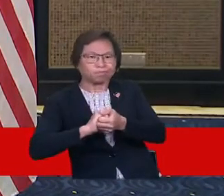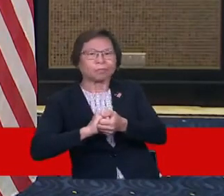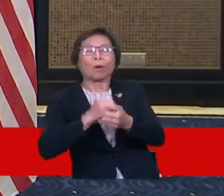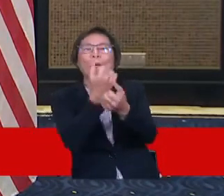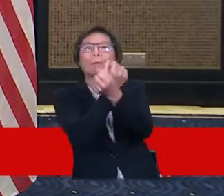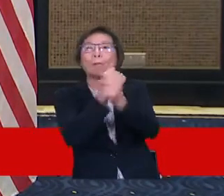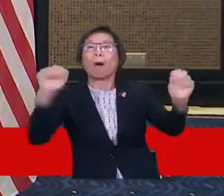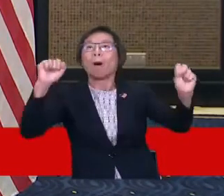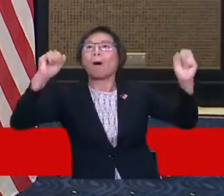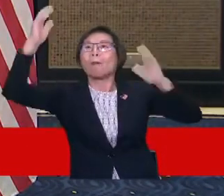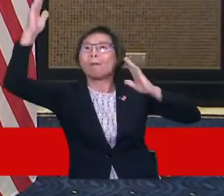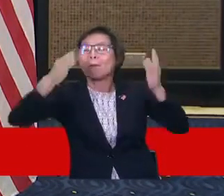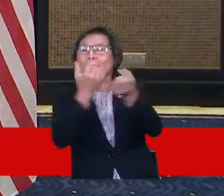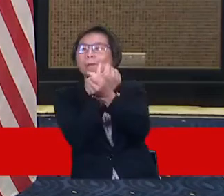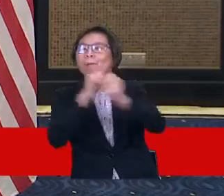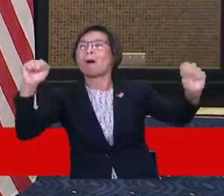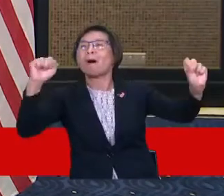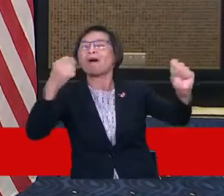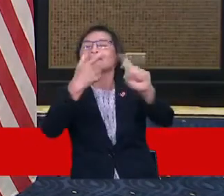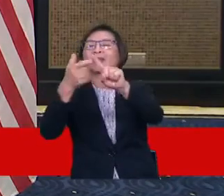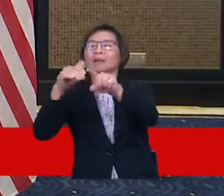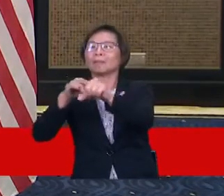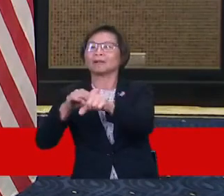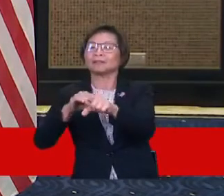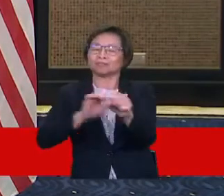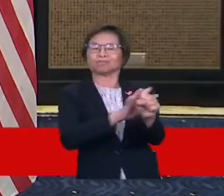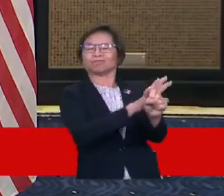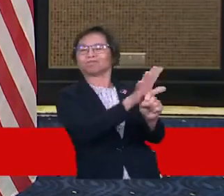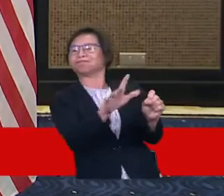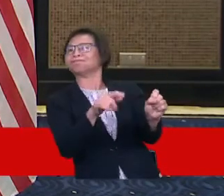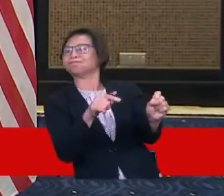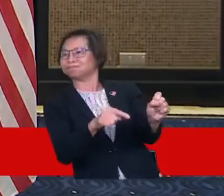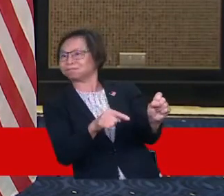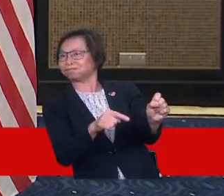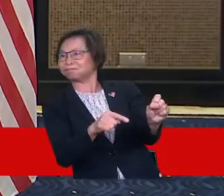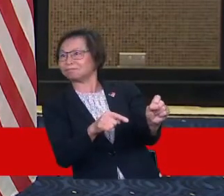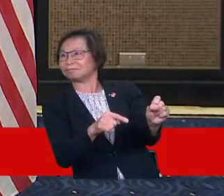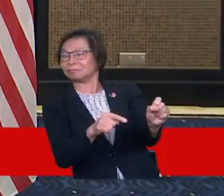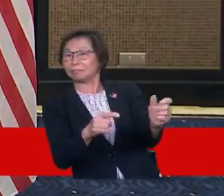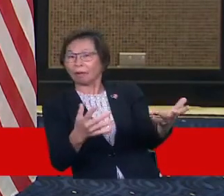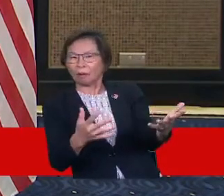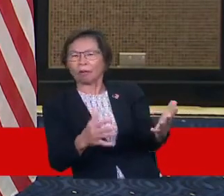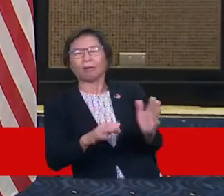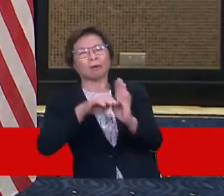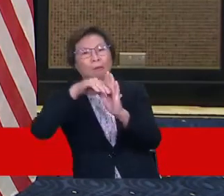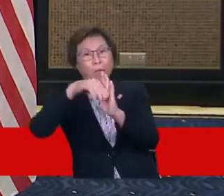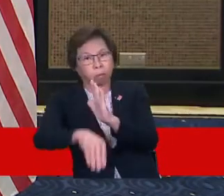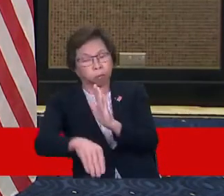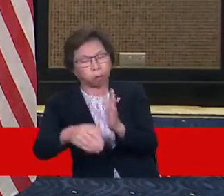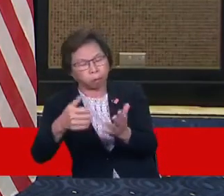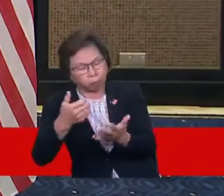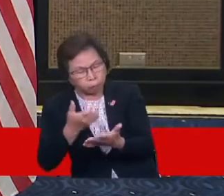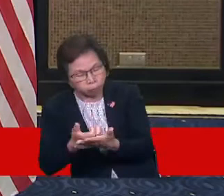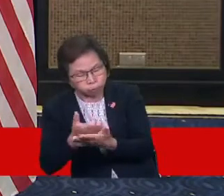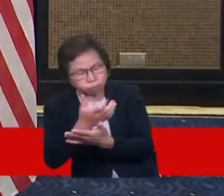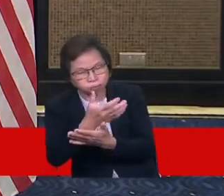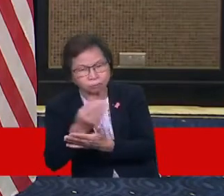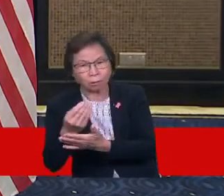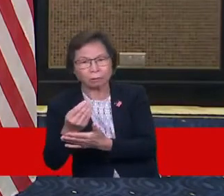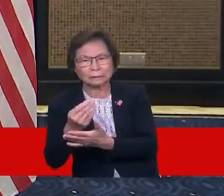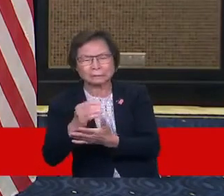membebaskan Indonesia dari pada ancaman Pendem igniting kegawatan ekonomi serta